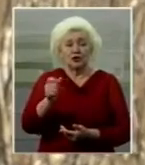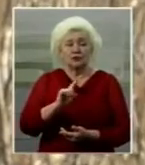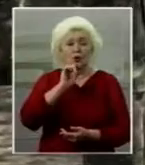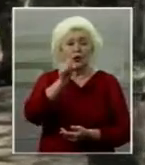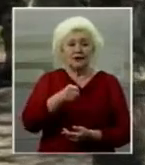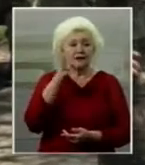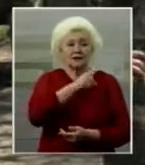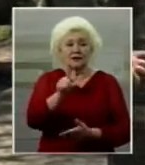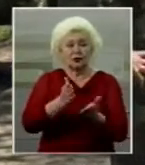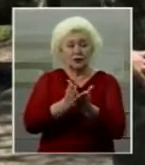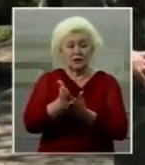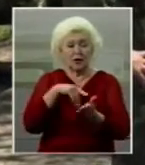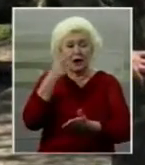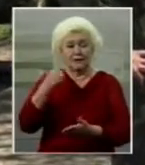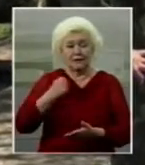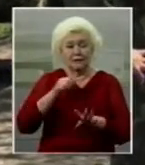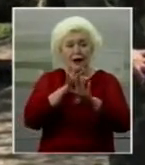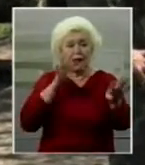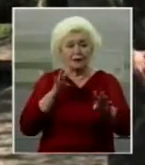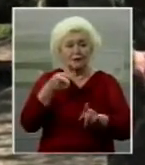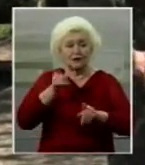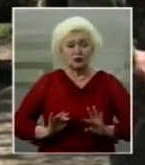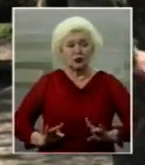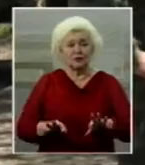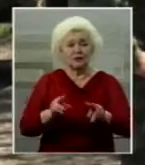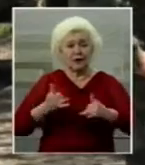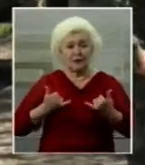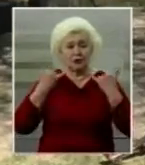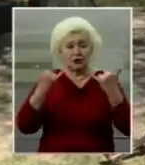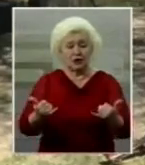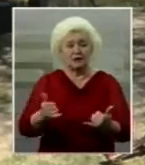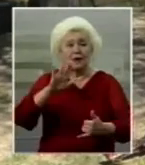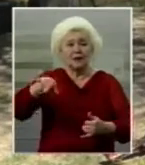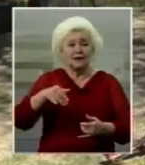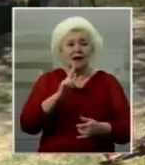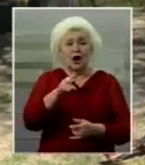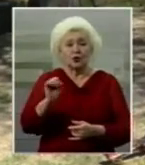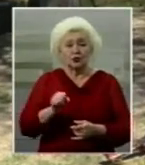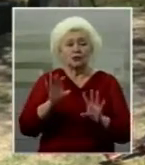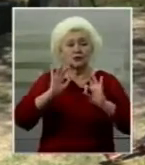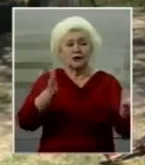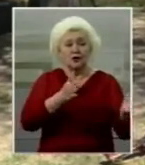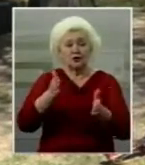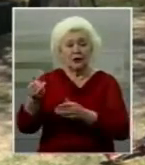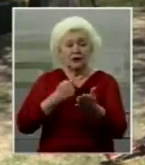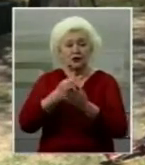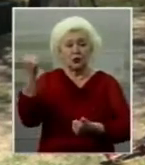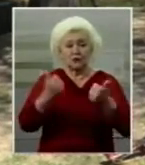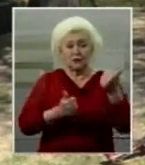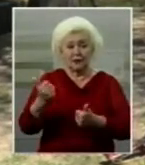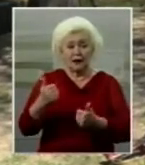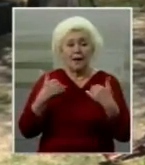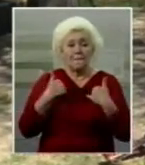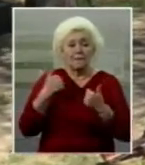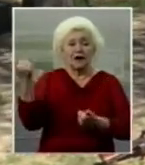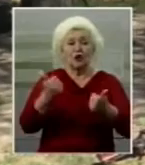строковій службі. Говорить, армія для нього – справа честі. Після кросу розповідає, як готувались до змагань. Готувались ми